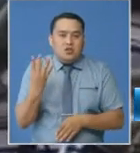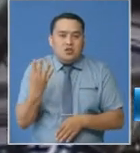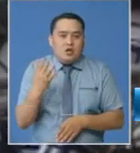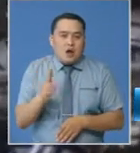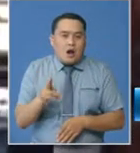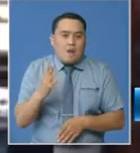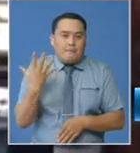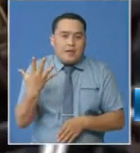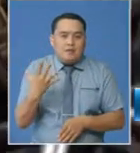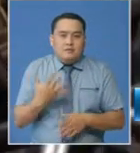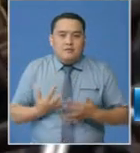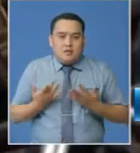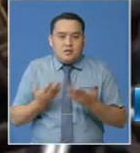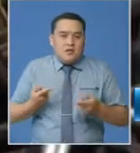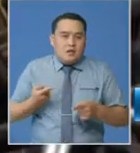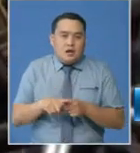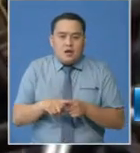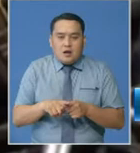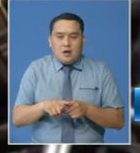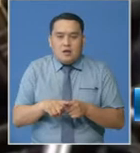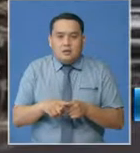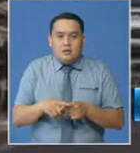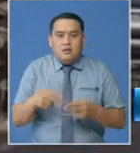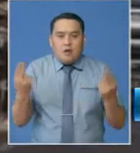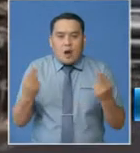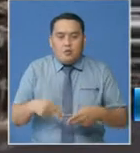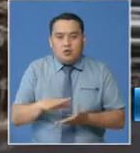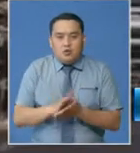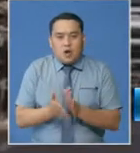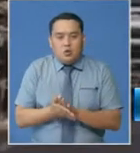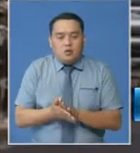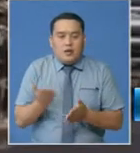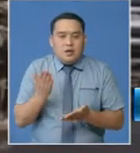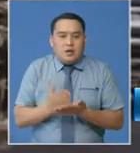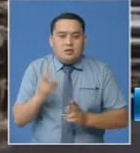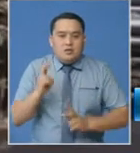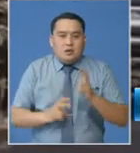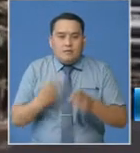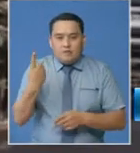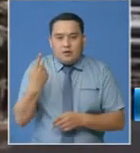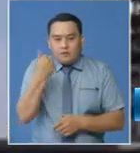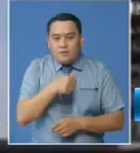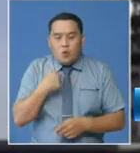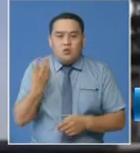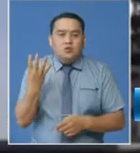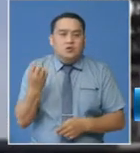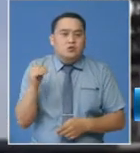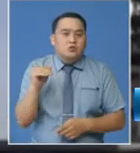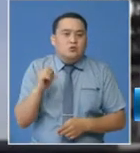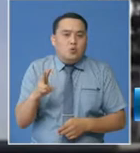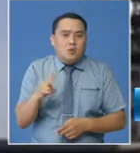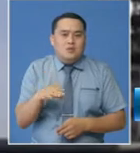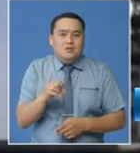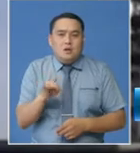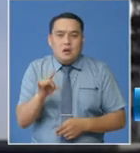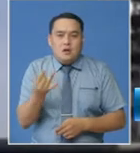в соответствии с требованиями технического регламента Таможенного союза. Также на заводе в год выпускают 400 тысяч тонн серы.